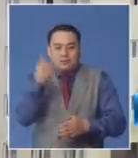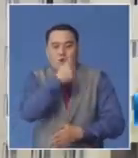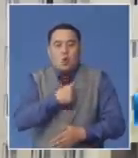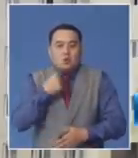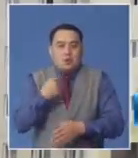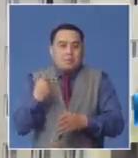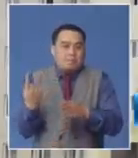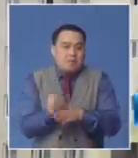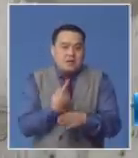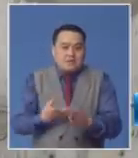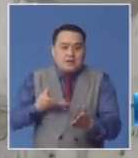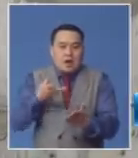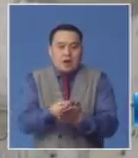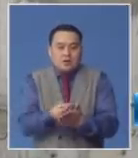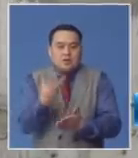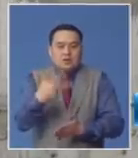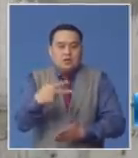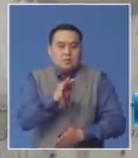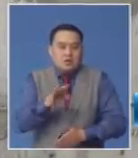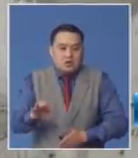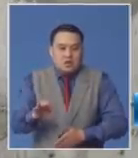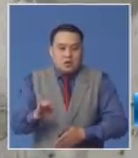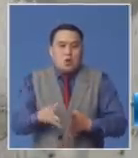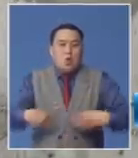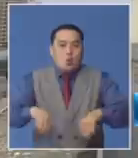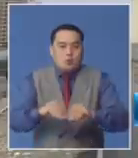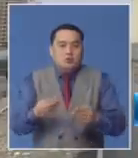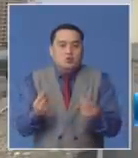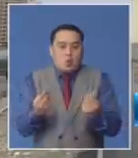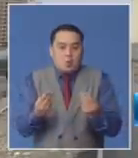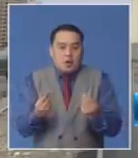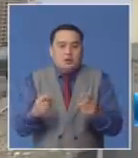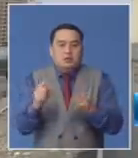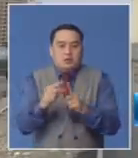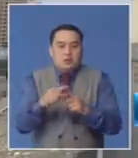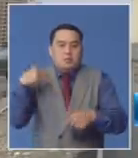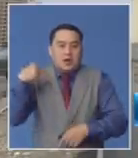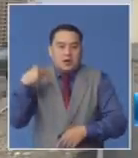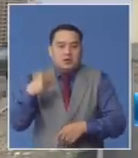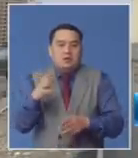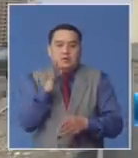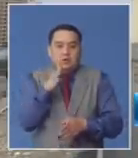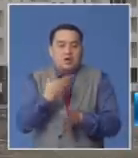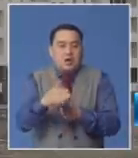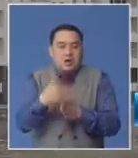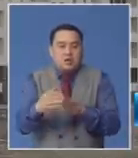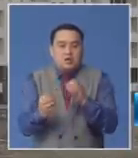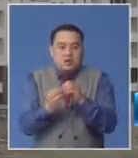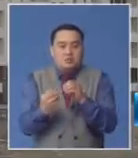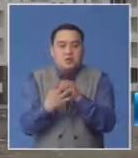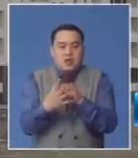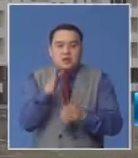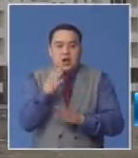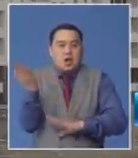с первоначальным взносом и не менее 30 процентов от общей суммы также по словам президента срок кредита будет не 10 15 лет как